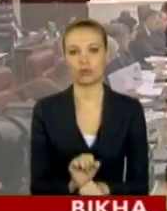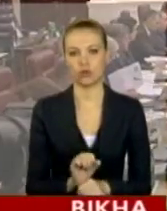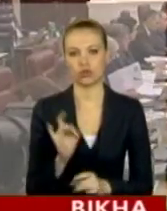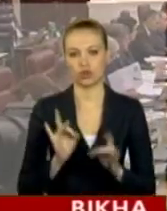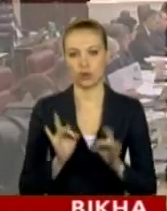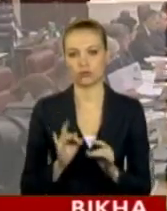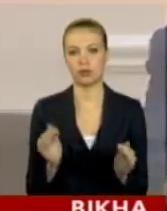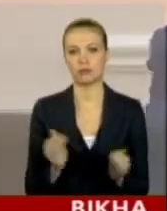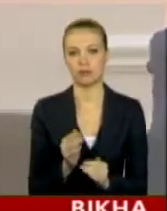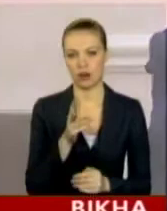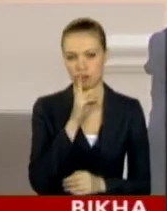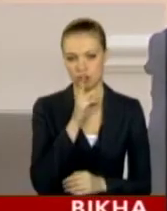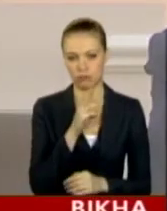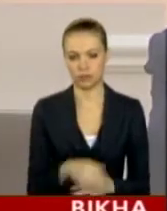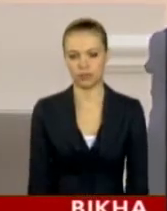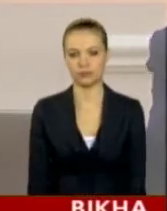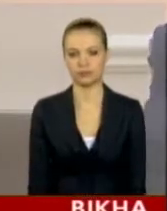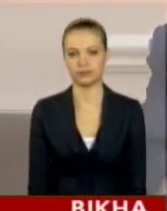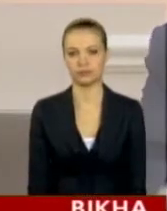розміру мінімальної зарплатні.